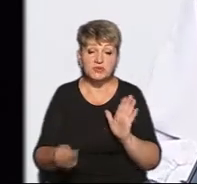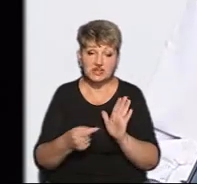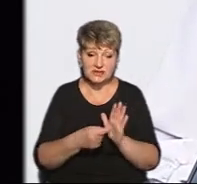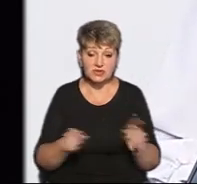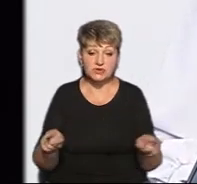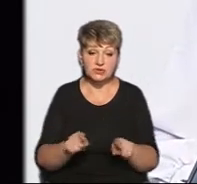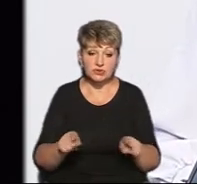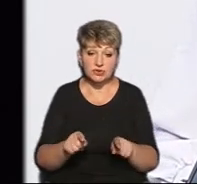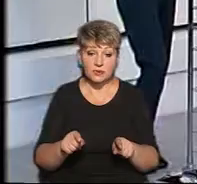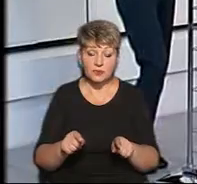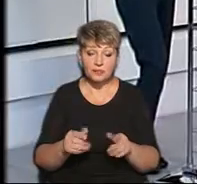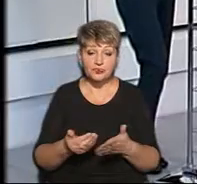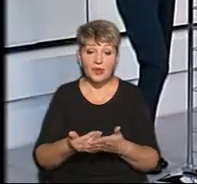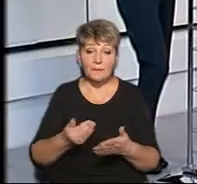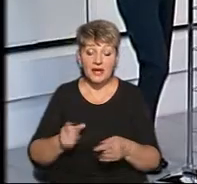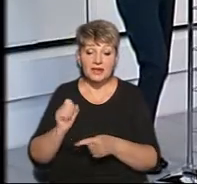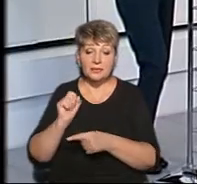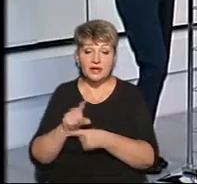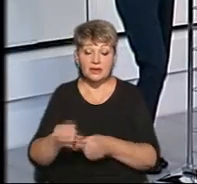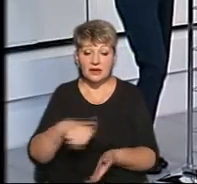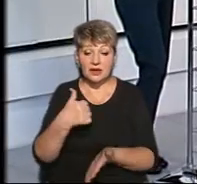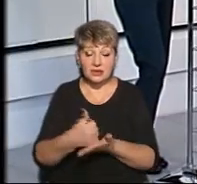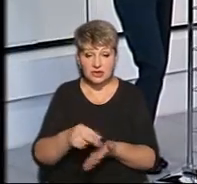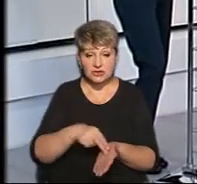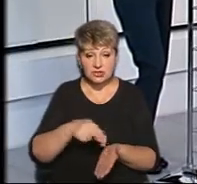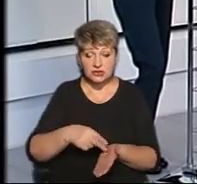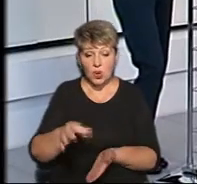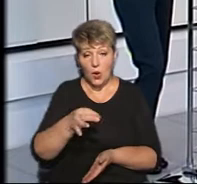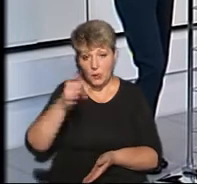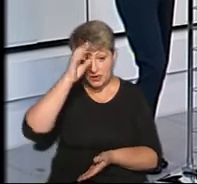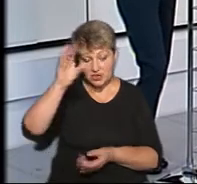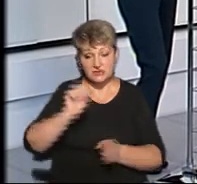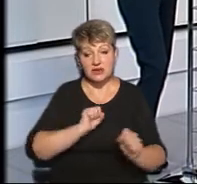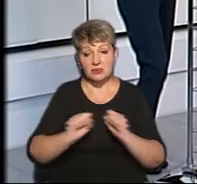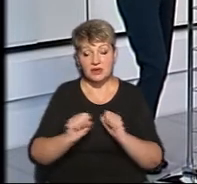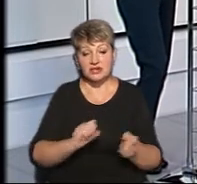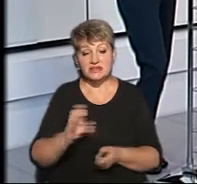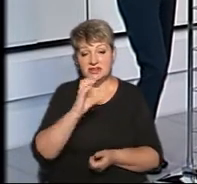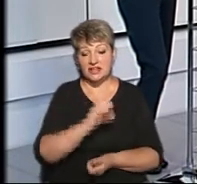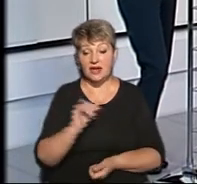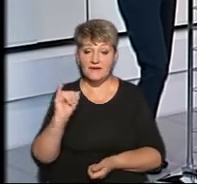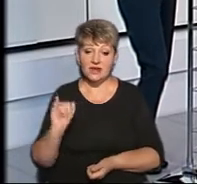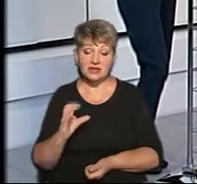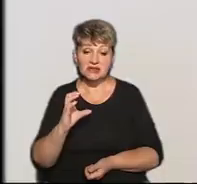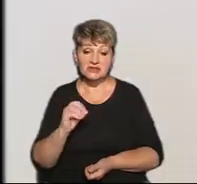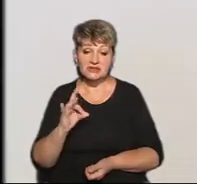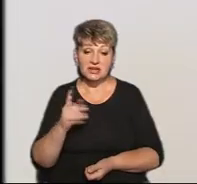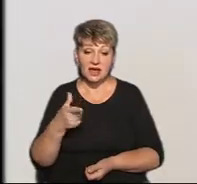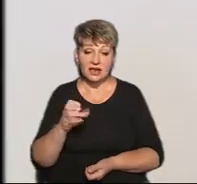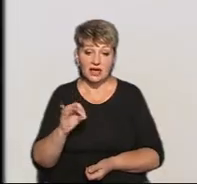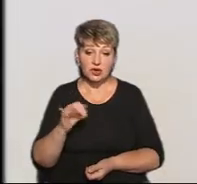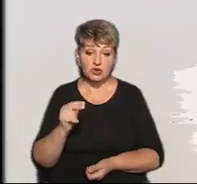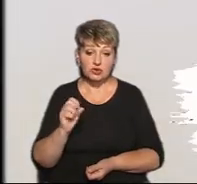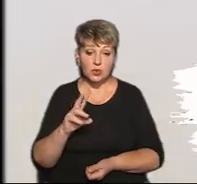що перед призначенням голови Черкаської обласної державної адміністрації Сергія Івановича Сергійчука,